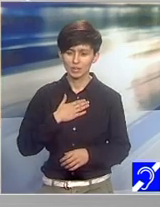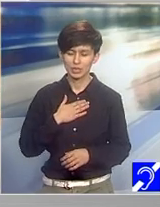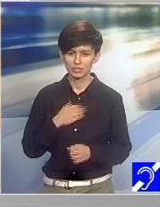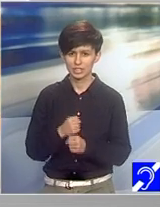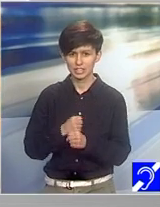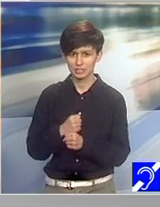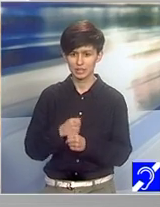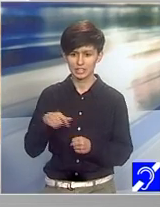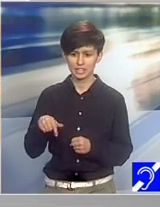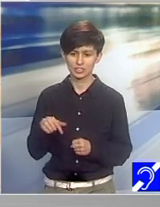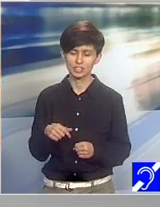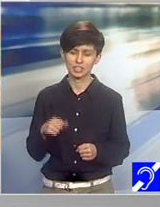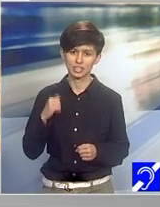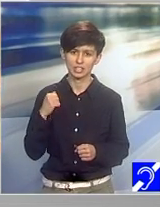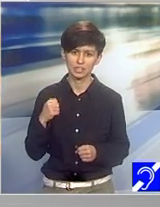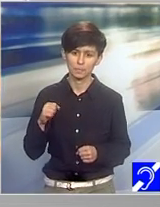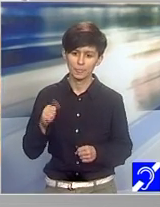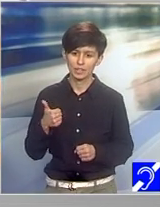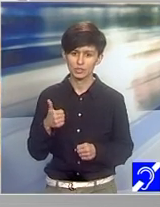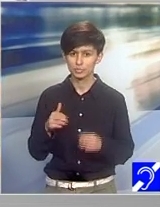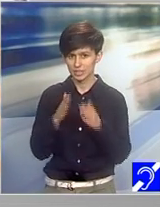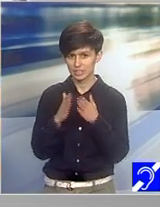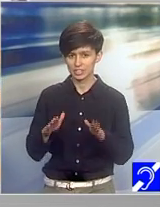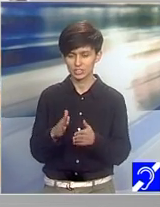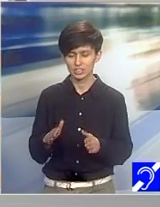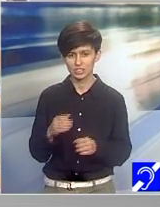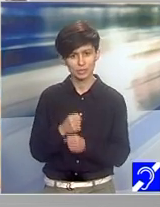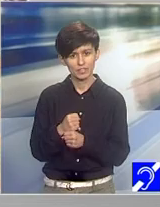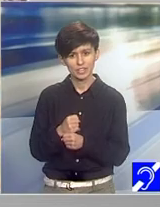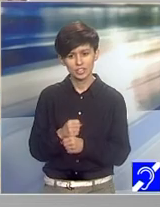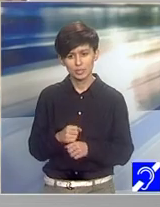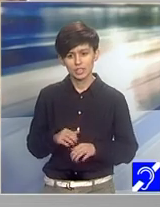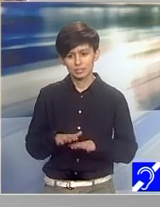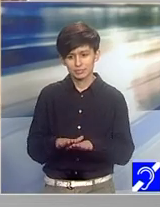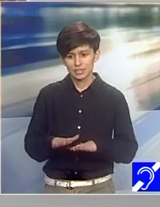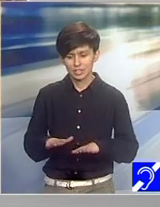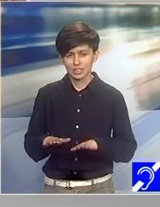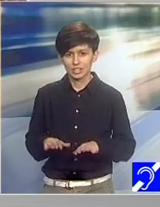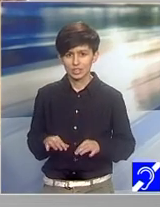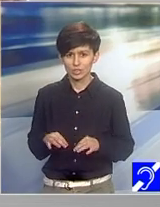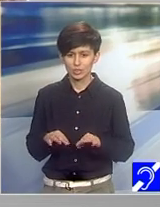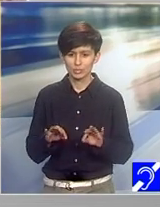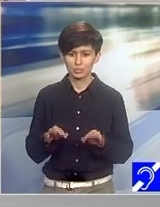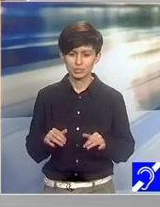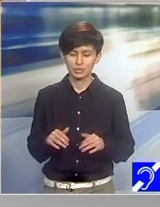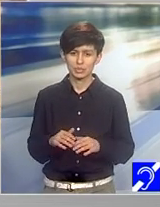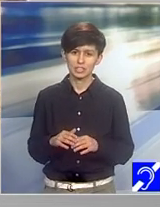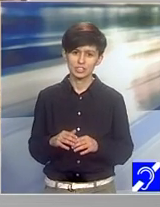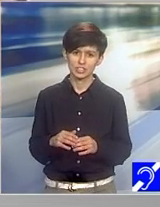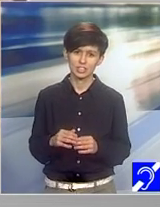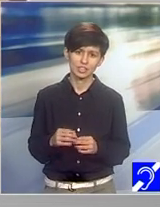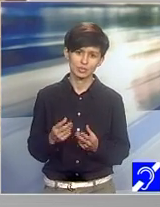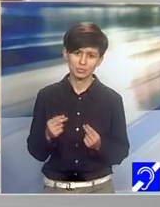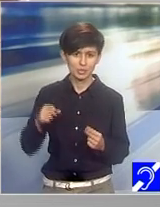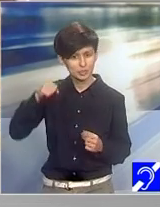ziua alegerilor, de 11 decembrie. Facem o plăcintă, de specific muzeului, fac plăcintă cu brânză, 2-3 feluri de brânză,